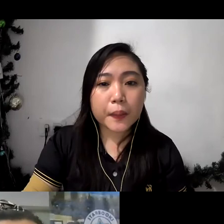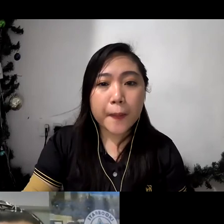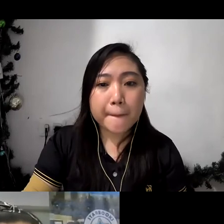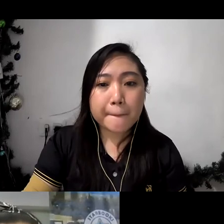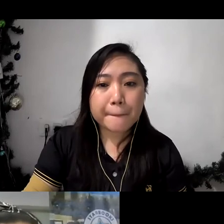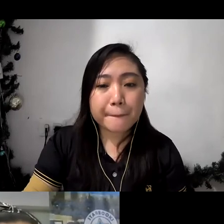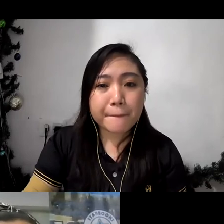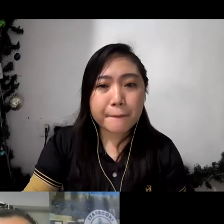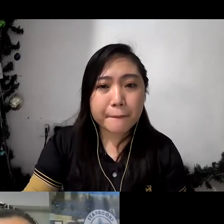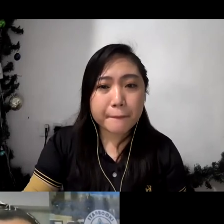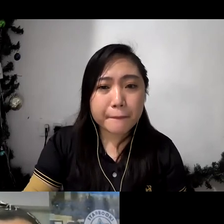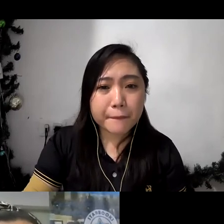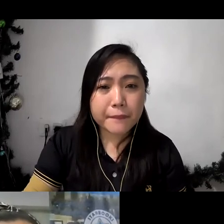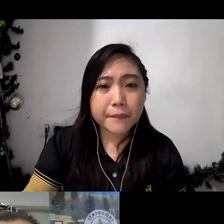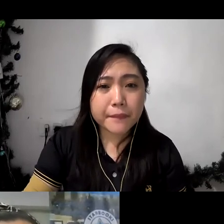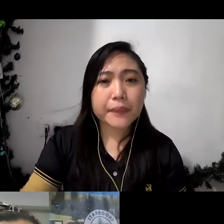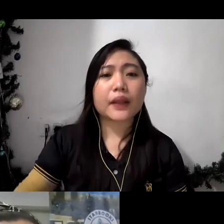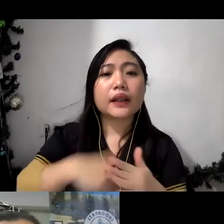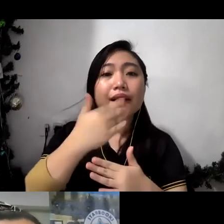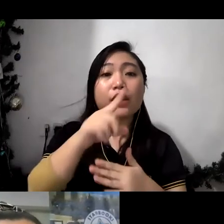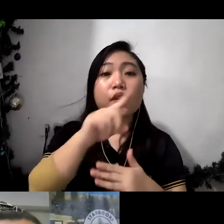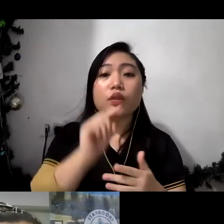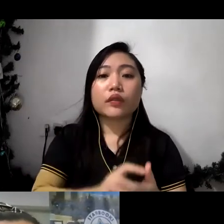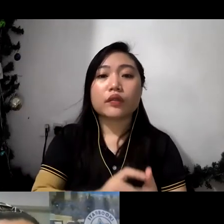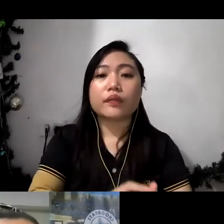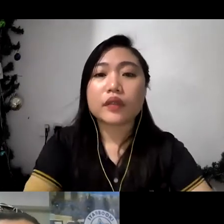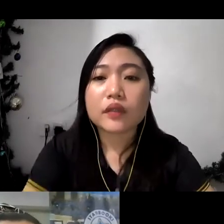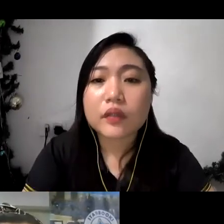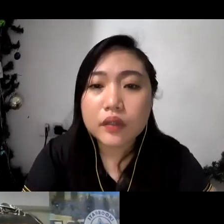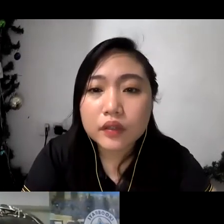interesting questions. Another question, ma'am. Kung meron pong